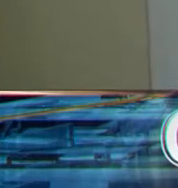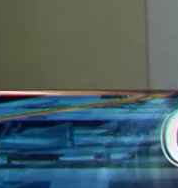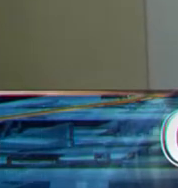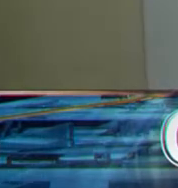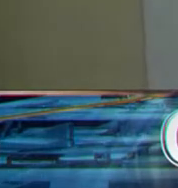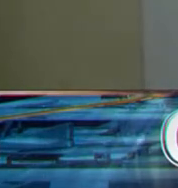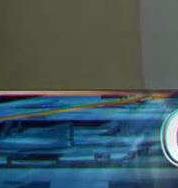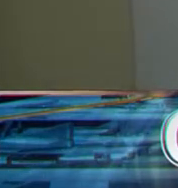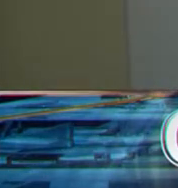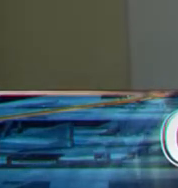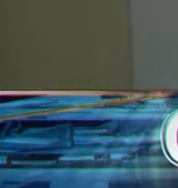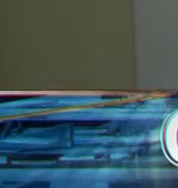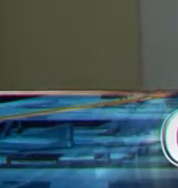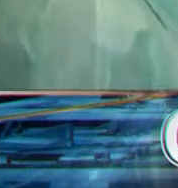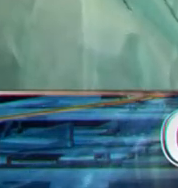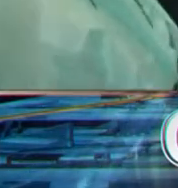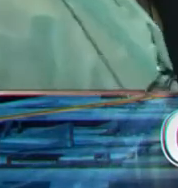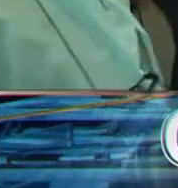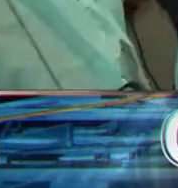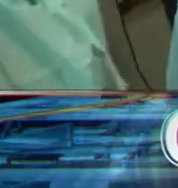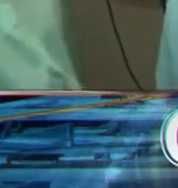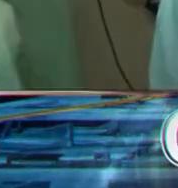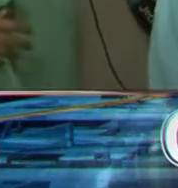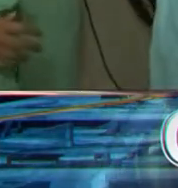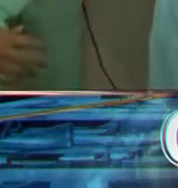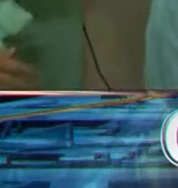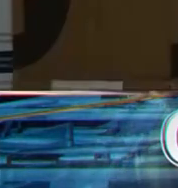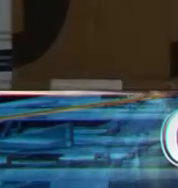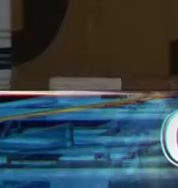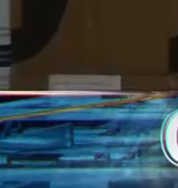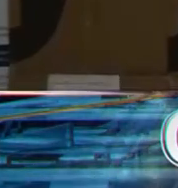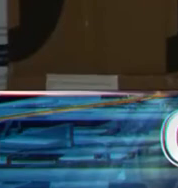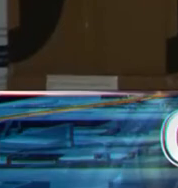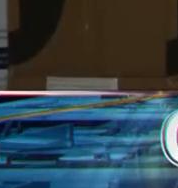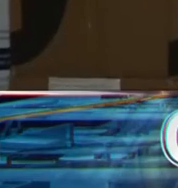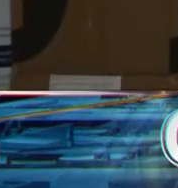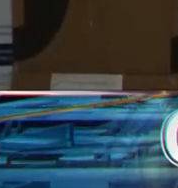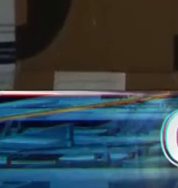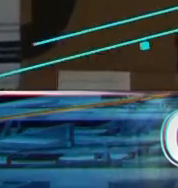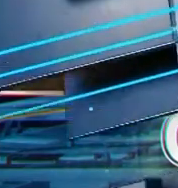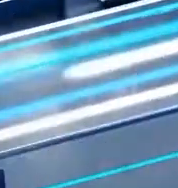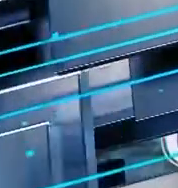Антикорбдит. 18 случаев незаконного повышения цен на лекарства выявлено в Капшагае.